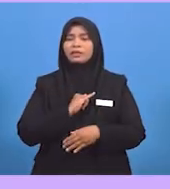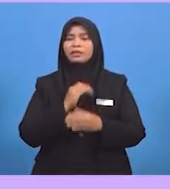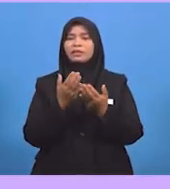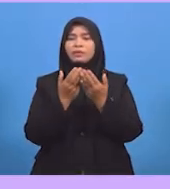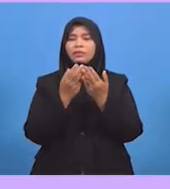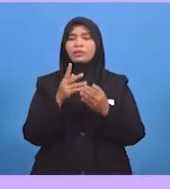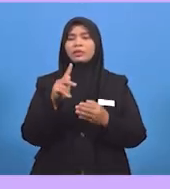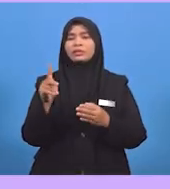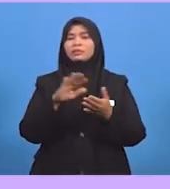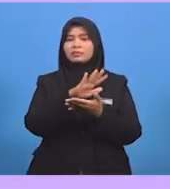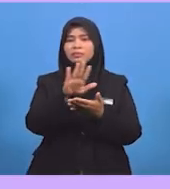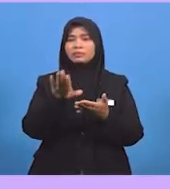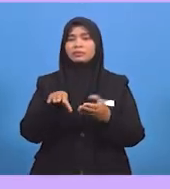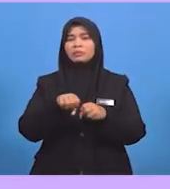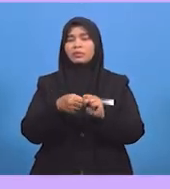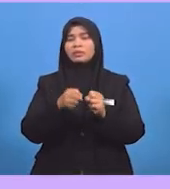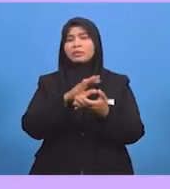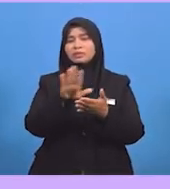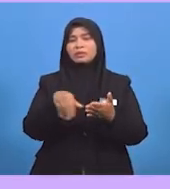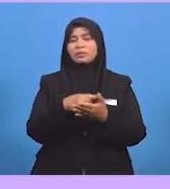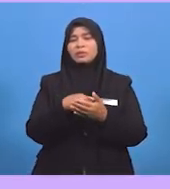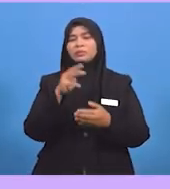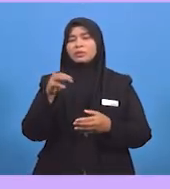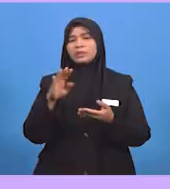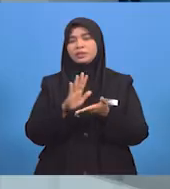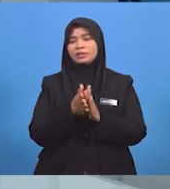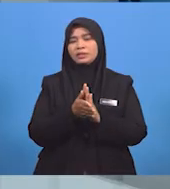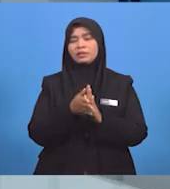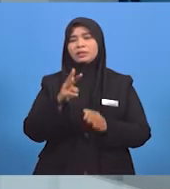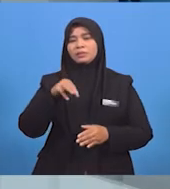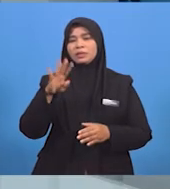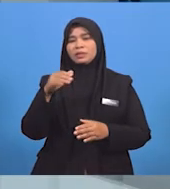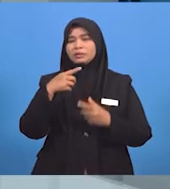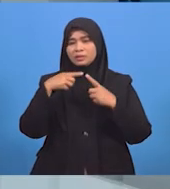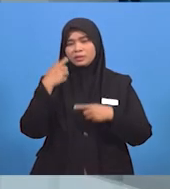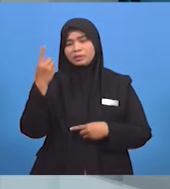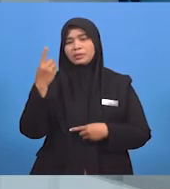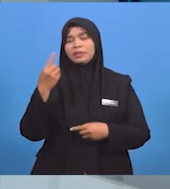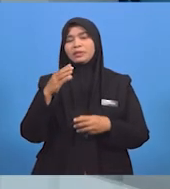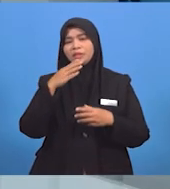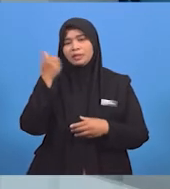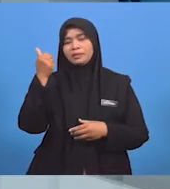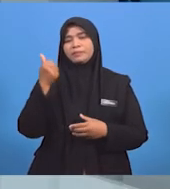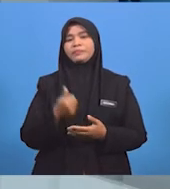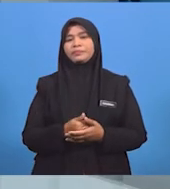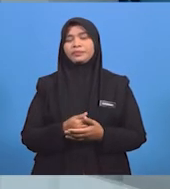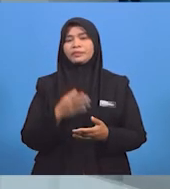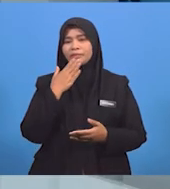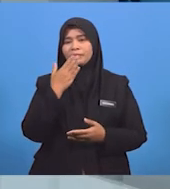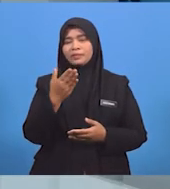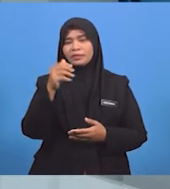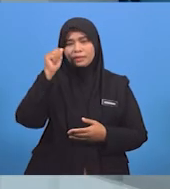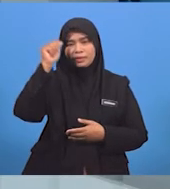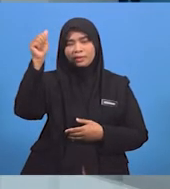doakan semoga semua murid menjadi murid-murid yang cemerlang. Terima kasih. Assalamualaikum.